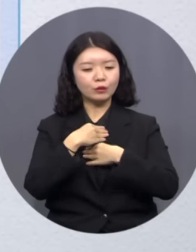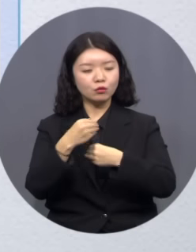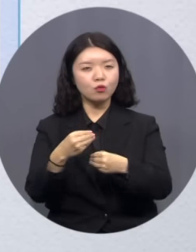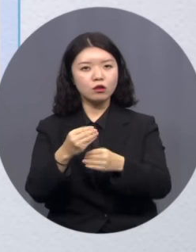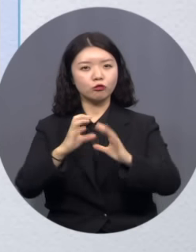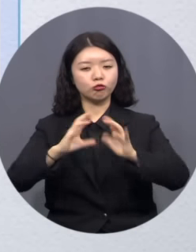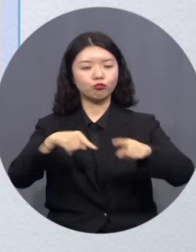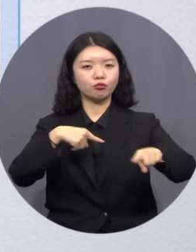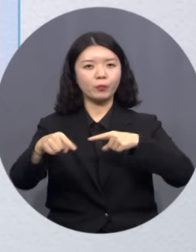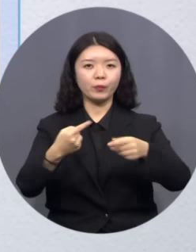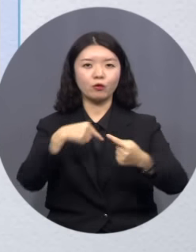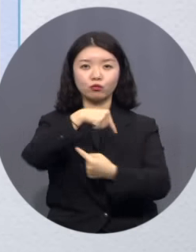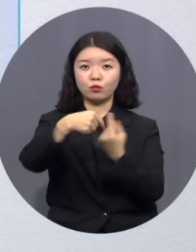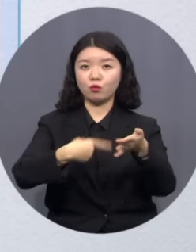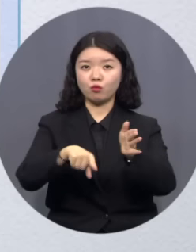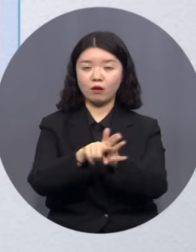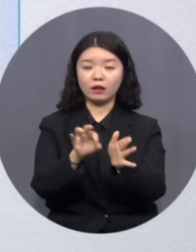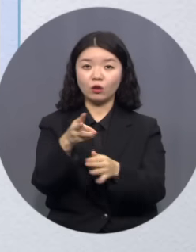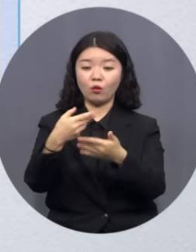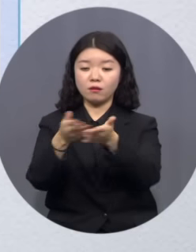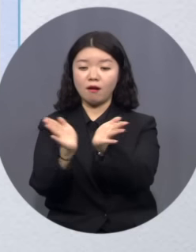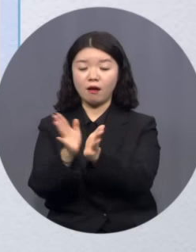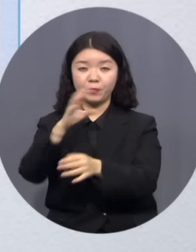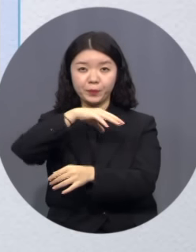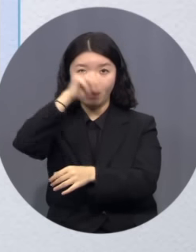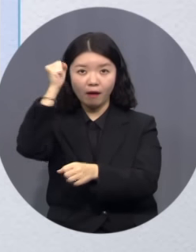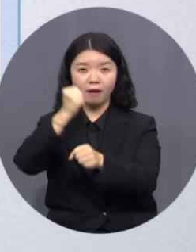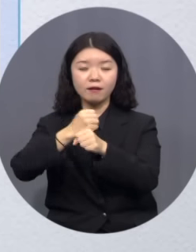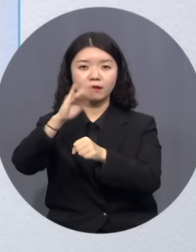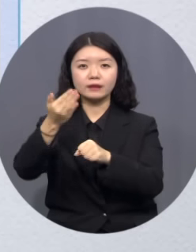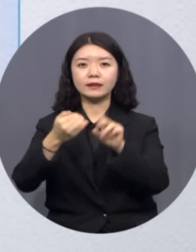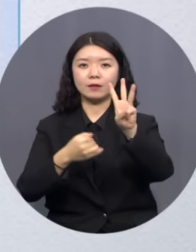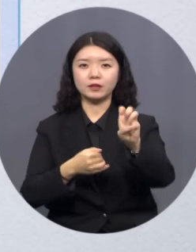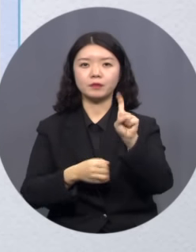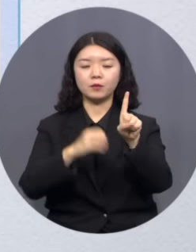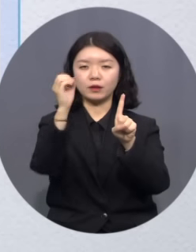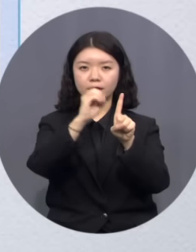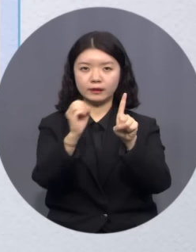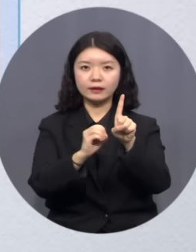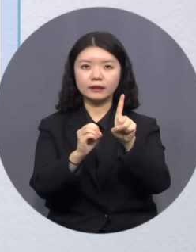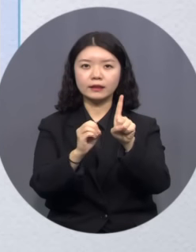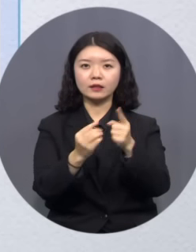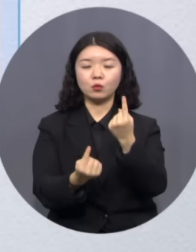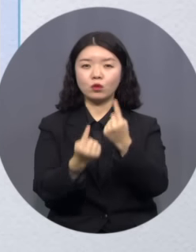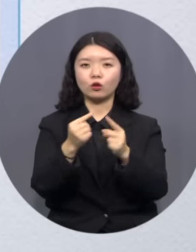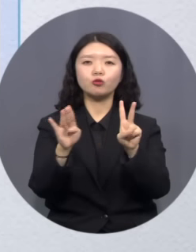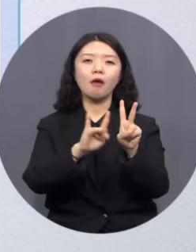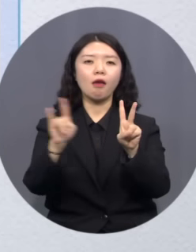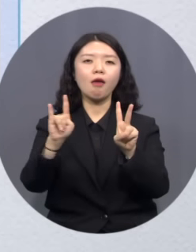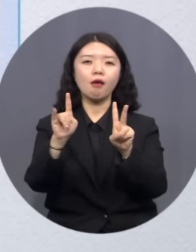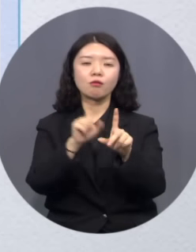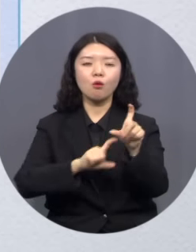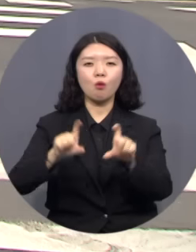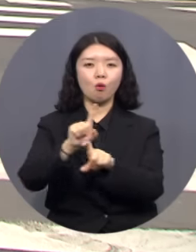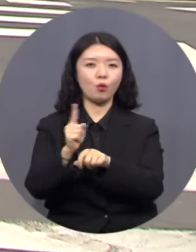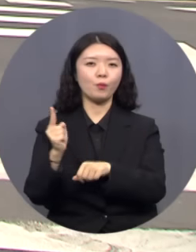국정운영을 위해 여당 후보가 당선 한다는 31% 다 두배 가까이